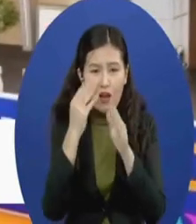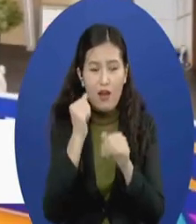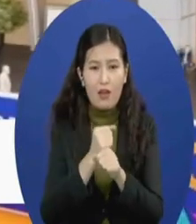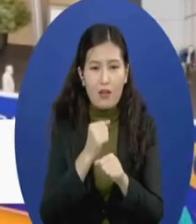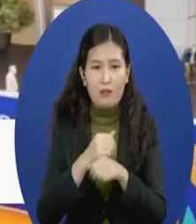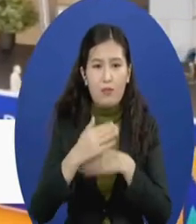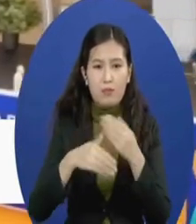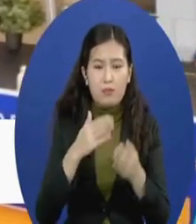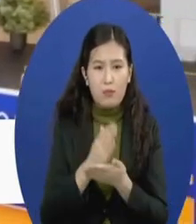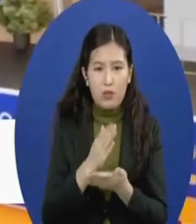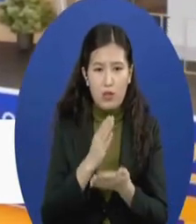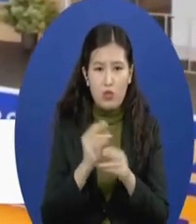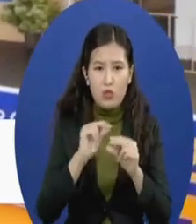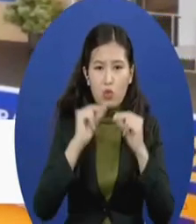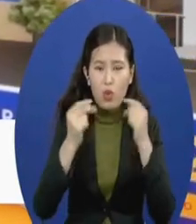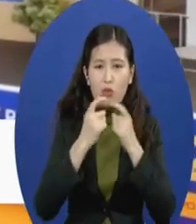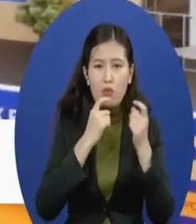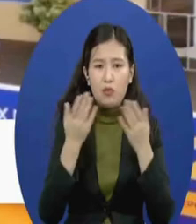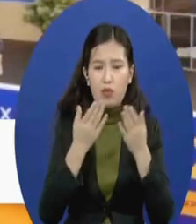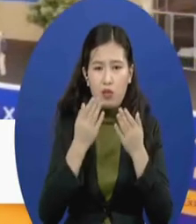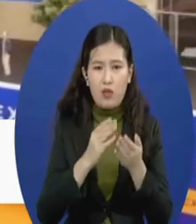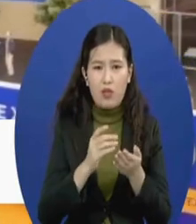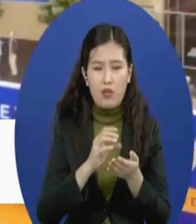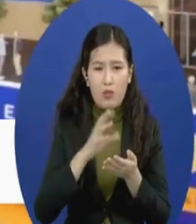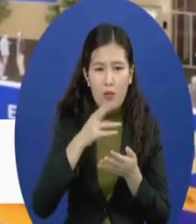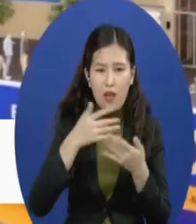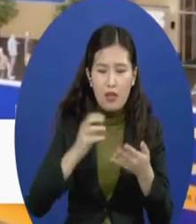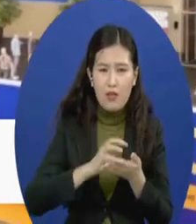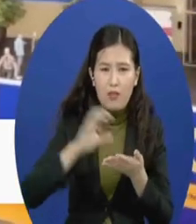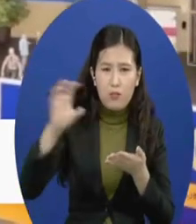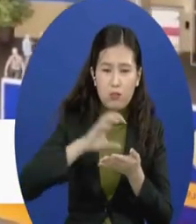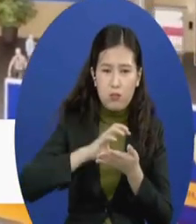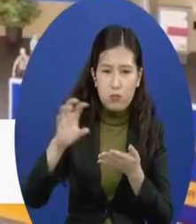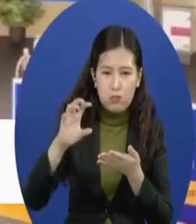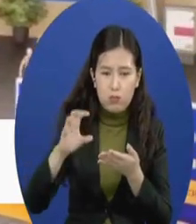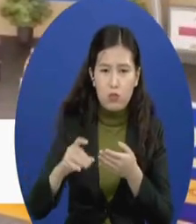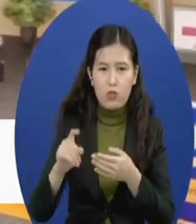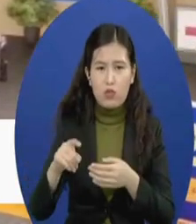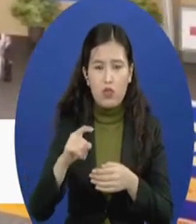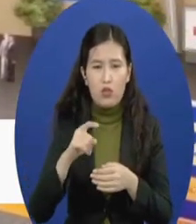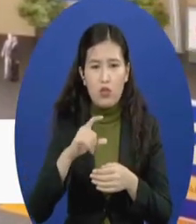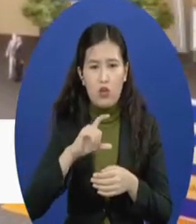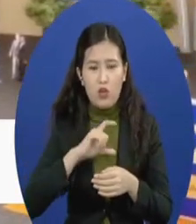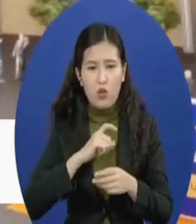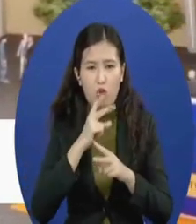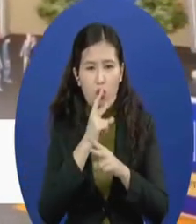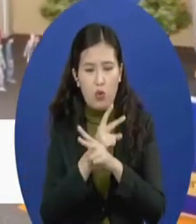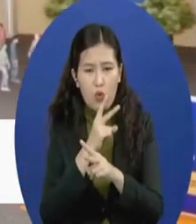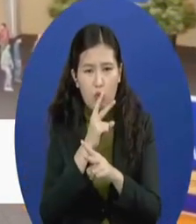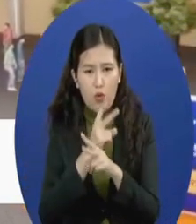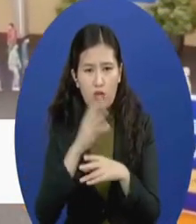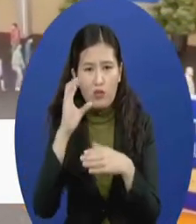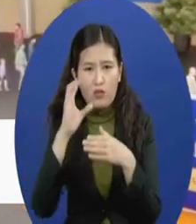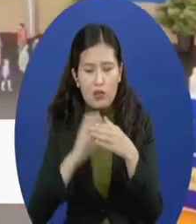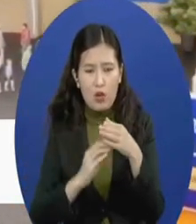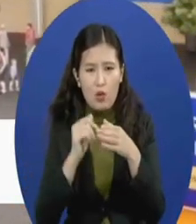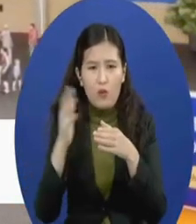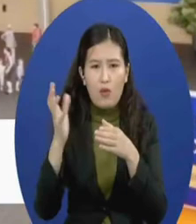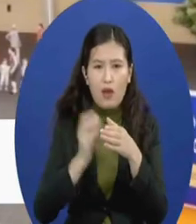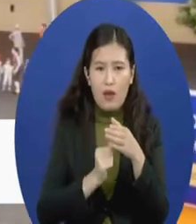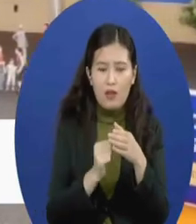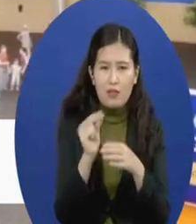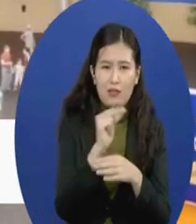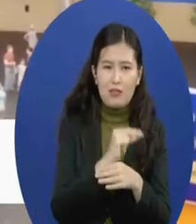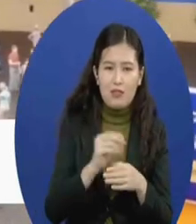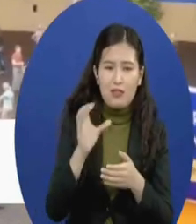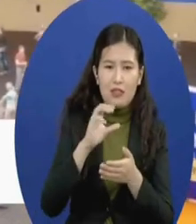Чуулга уулзалтын хүрээнд экспортын бодлого, эрхцээний орчин, экспортын санхүүжилт, чанар стандарт баталгаажуулалт болон аялал